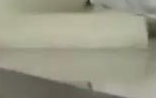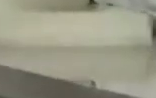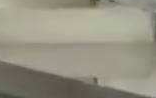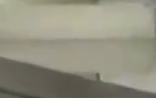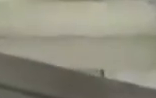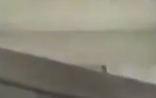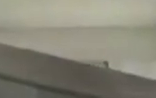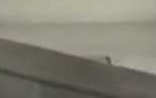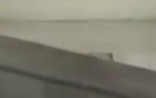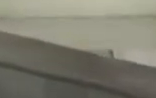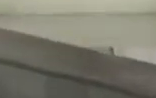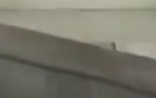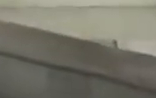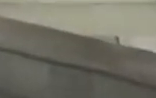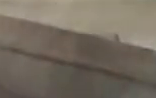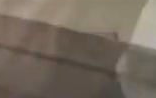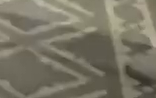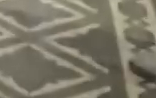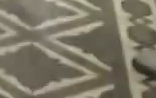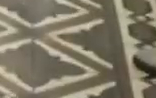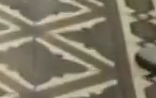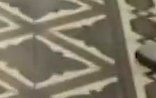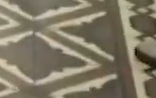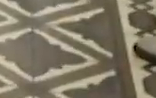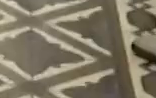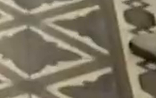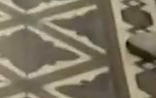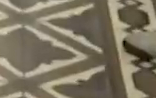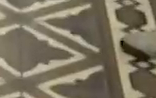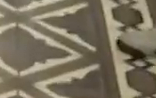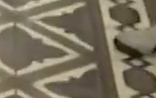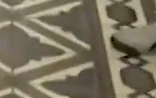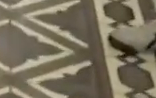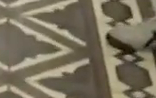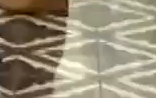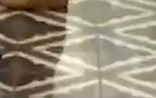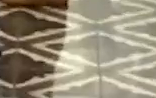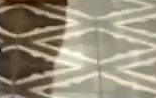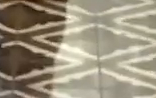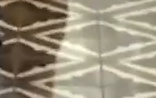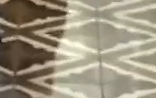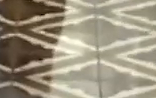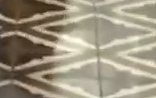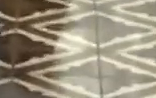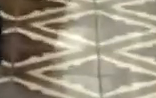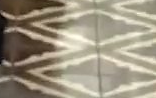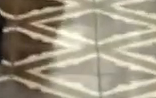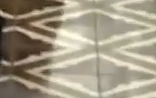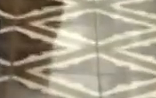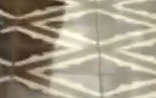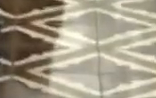Tujuh warga yang merupakan pasien kanker nampak antusias mengikuti program vaksinasi COVID-19 bagi pasien kanker di Kecamatan Pagedangan, Kabupaten Tangerang,